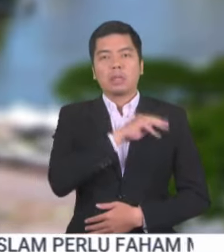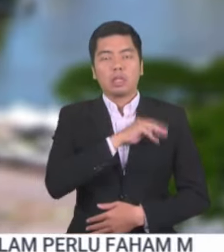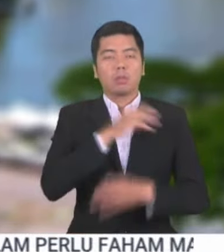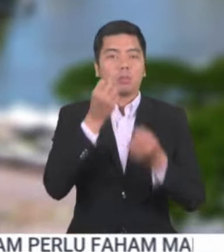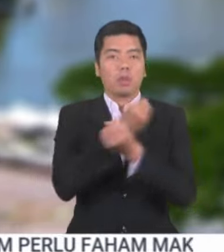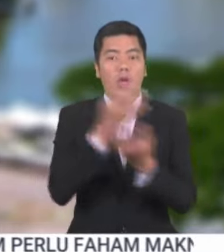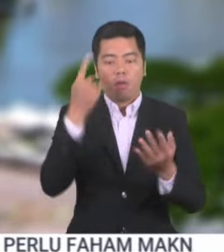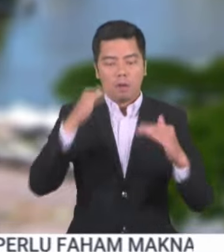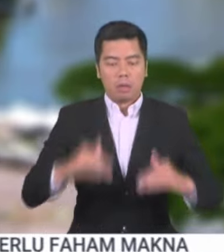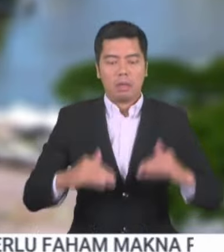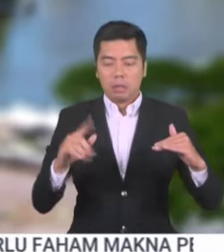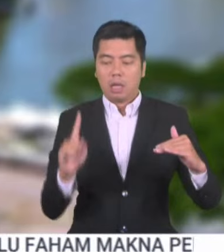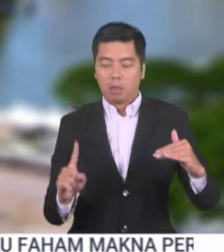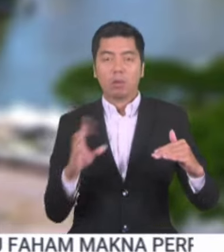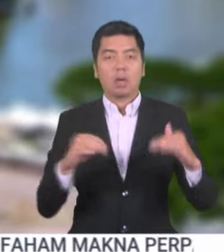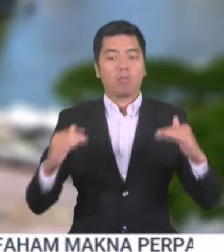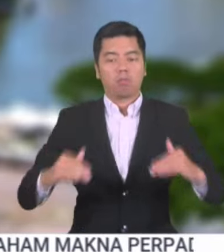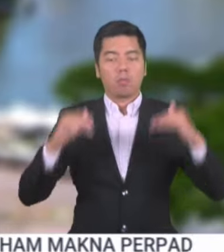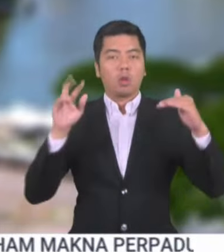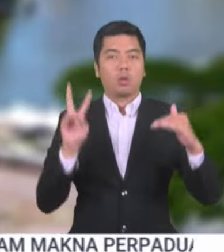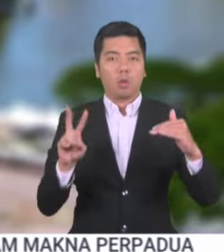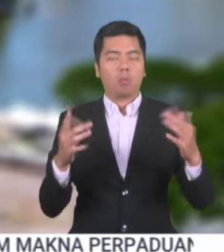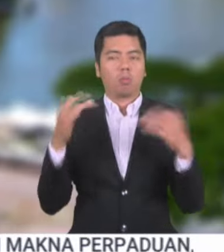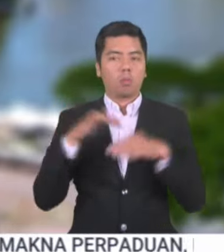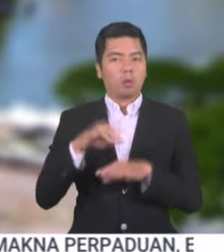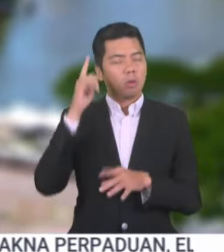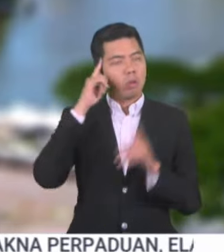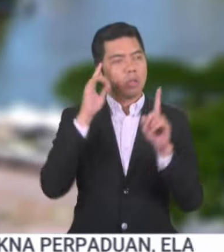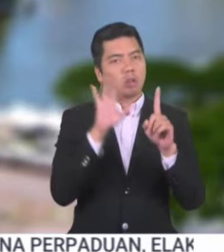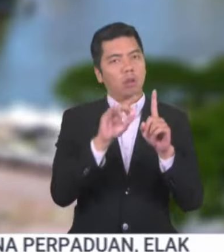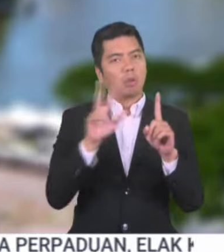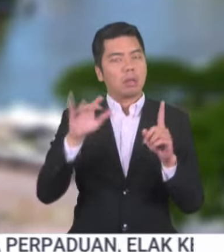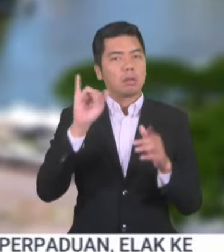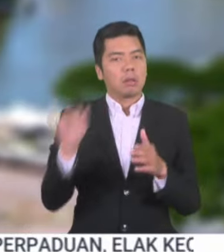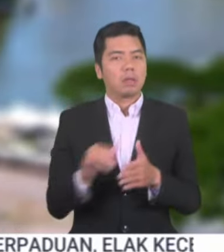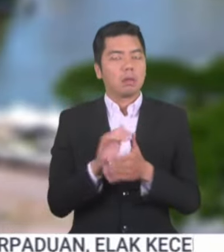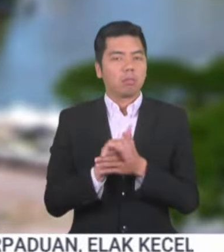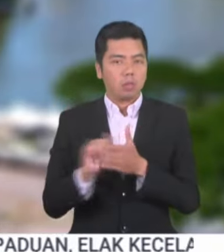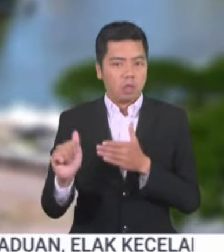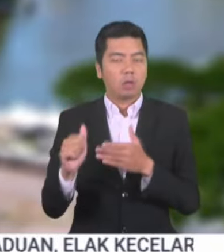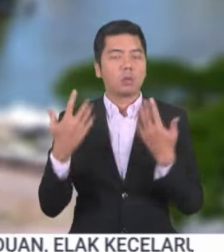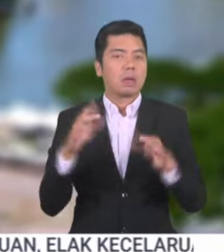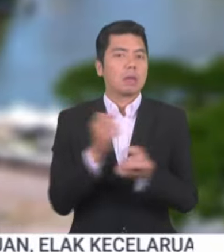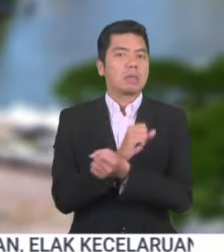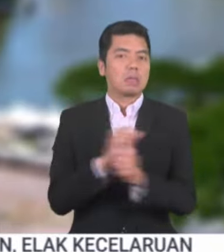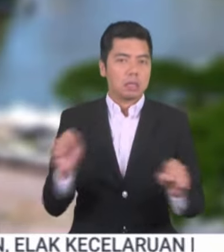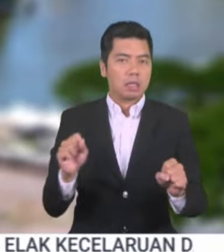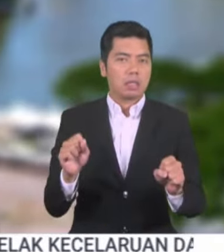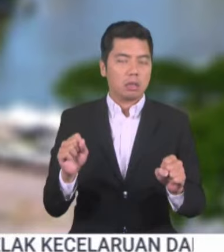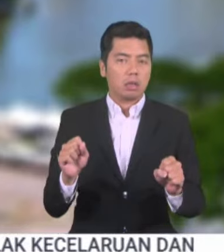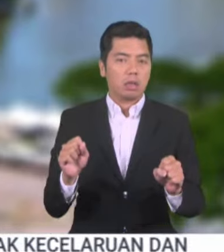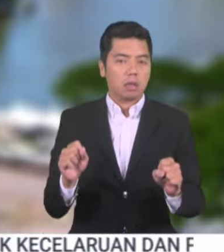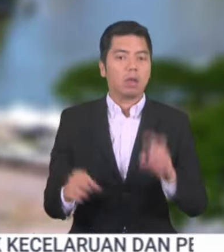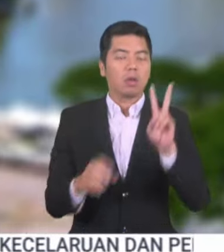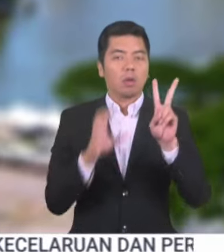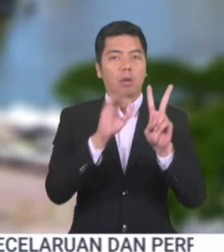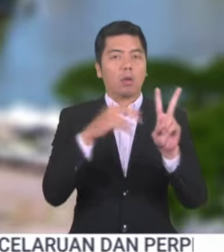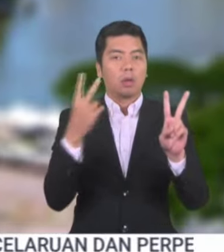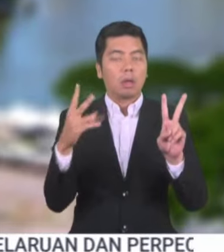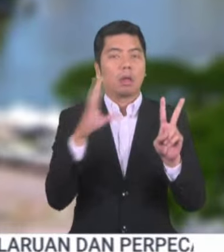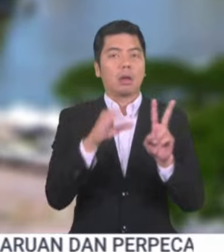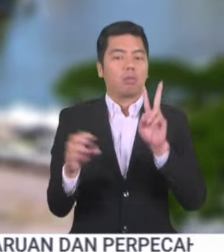bahawa fasa 1 dan fasa 2 melibatkan kos RM183 juta telah disiapkan pada 2012